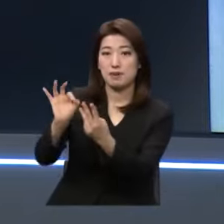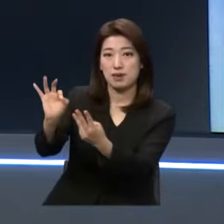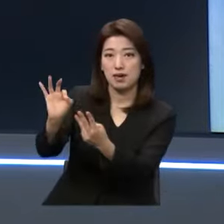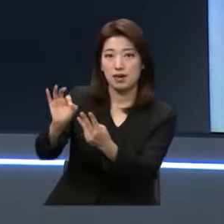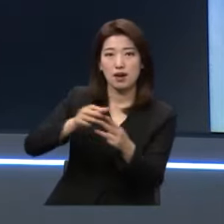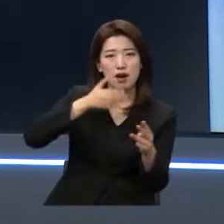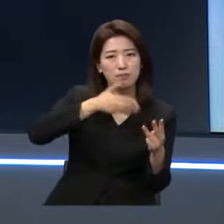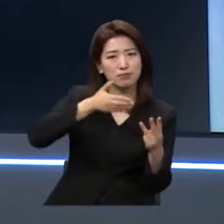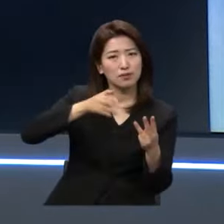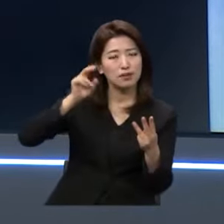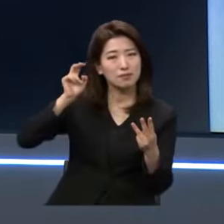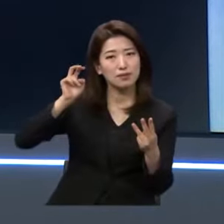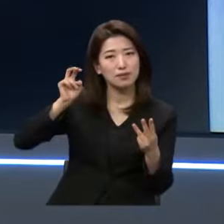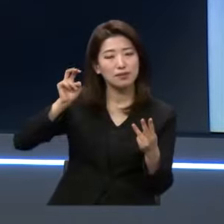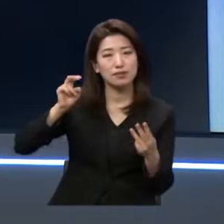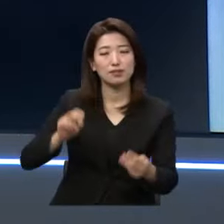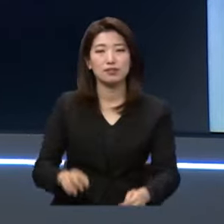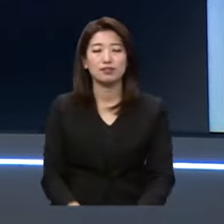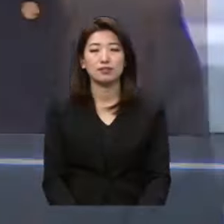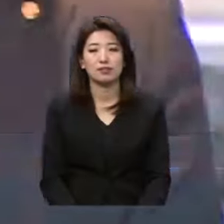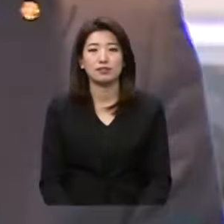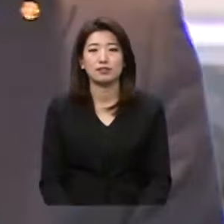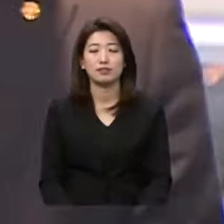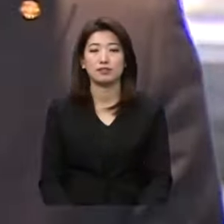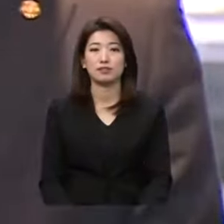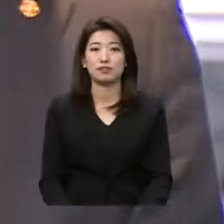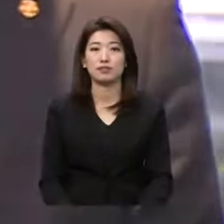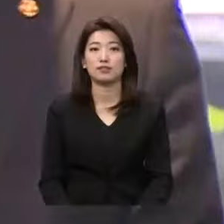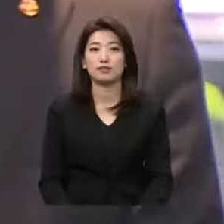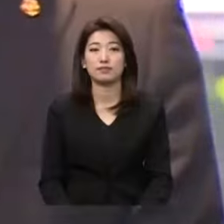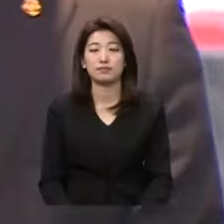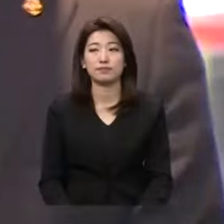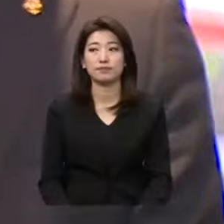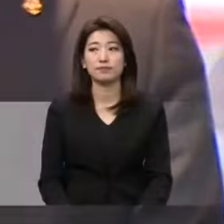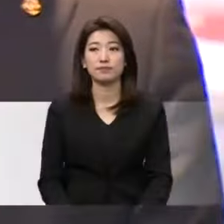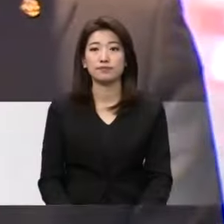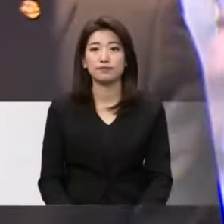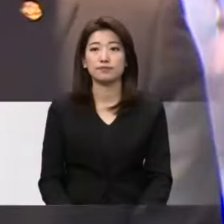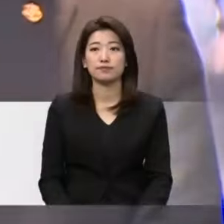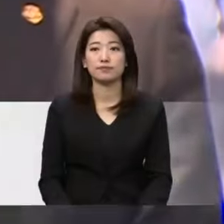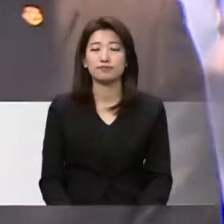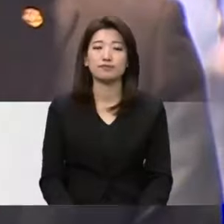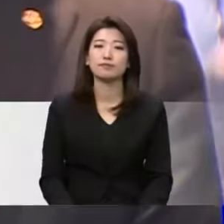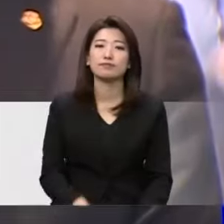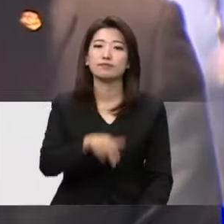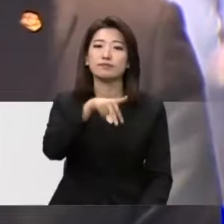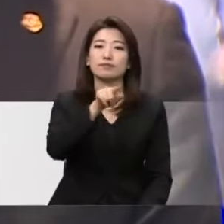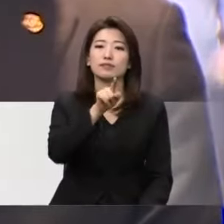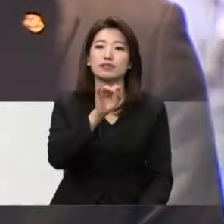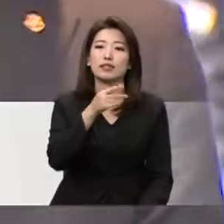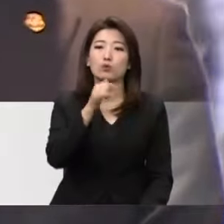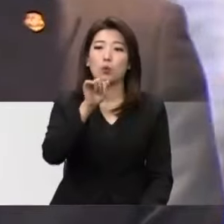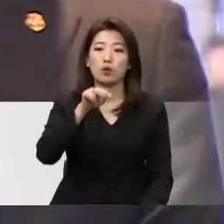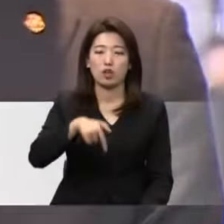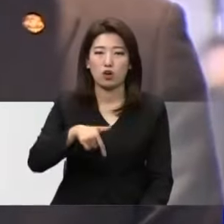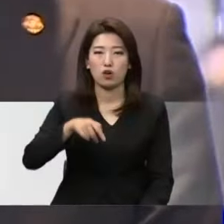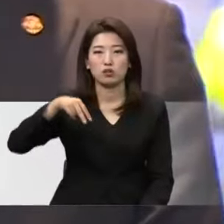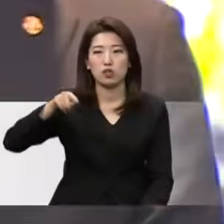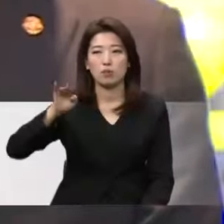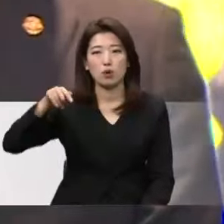얘기를 들어보고 얘기 이어가 보시죠 서병수 의원이랑 김태호 의원을 당